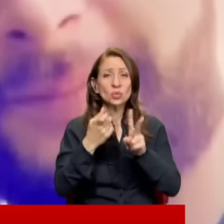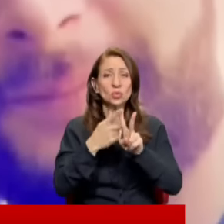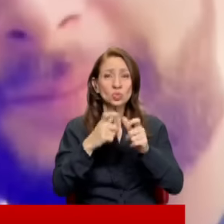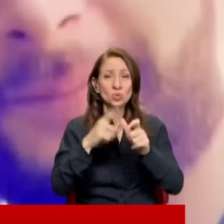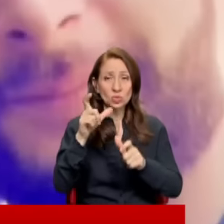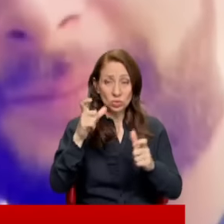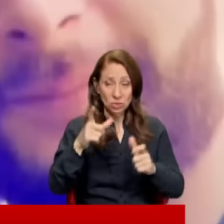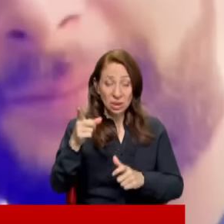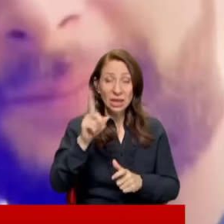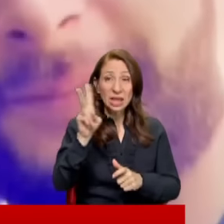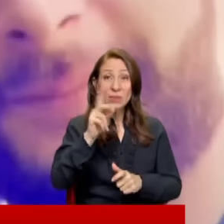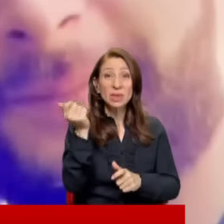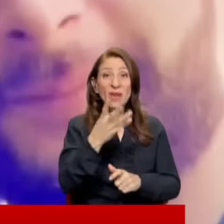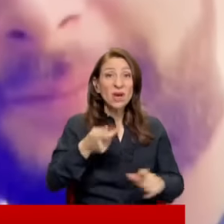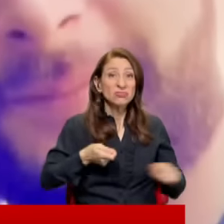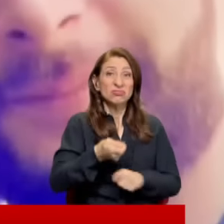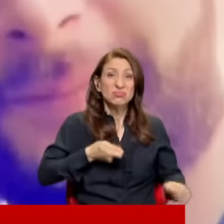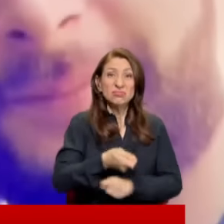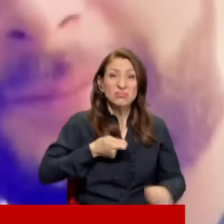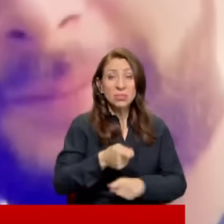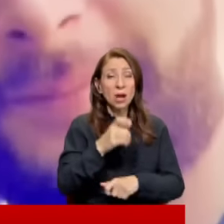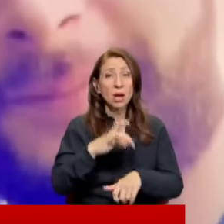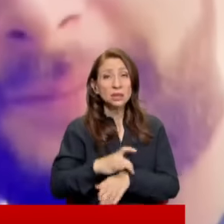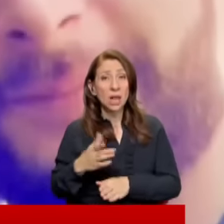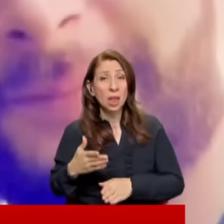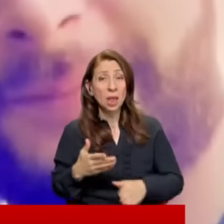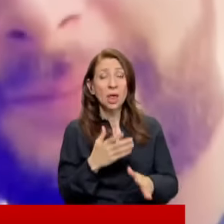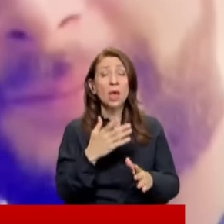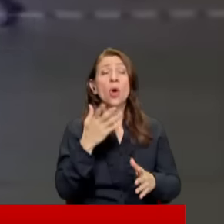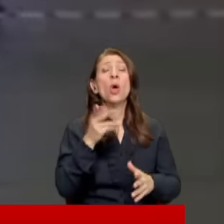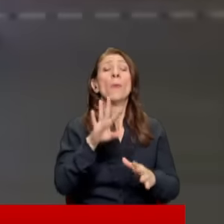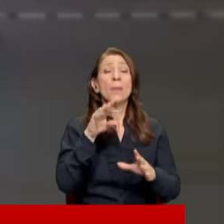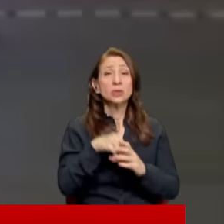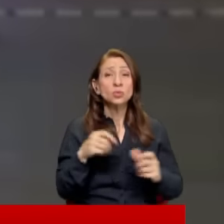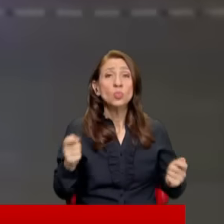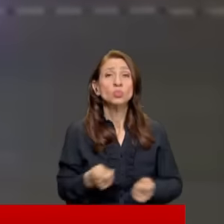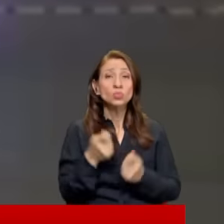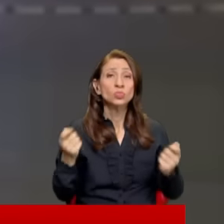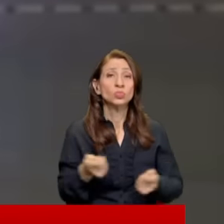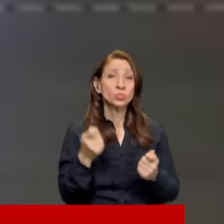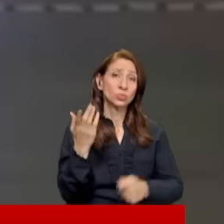vardı 20 yerinden bıçaklandı hastanede yaşam savaşı veriyor